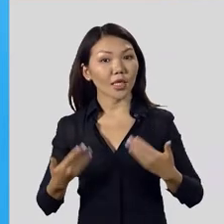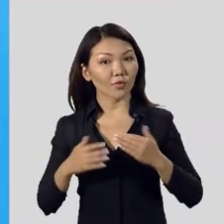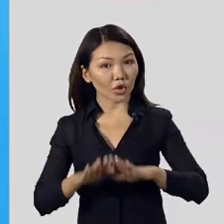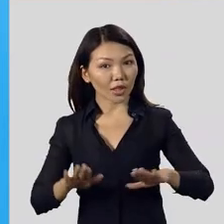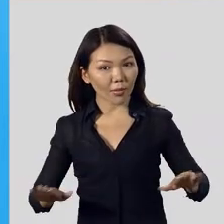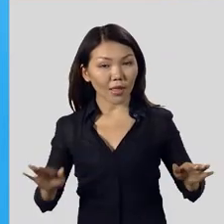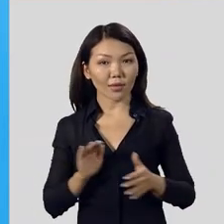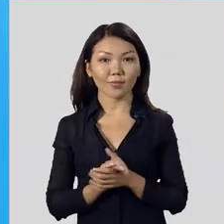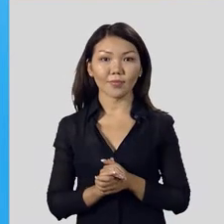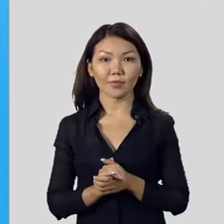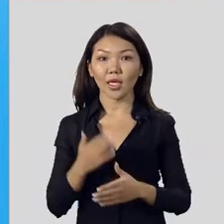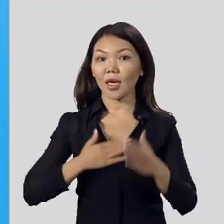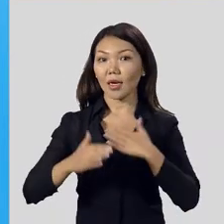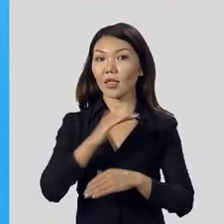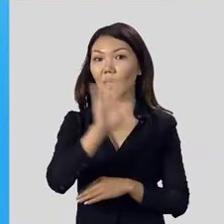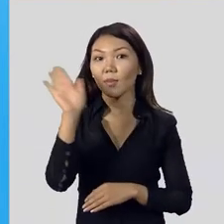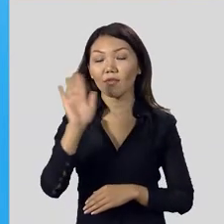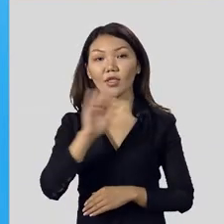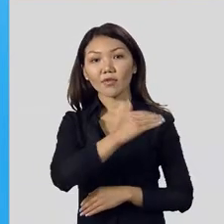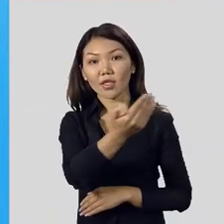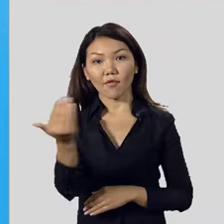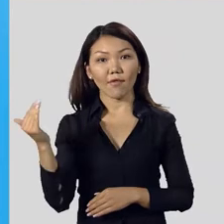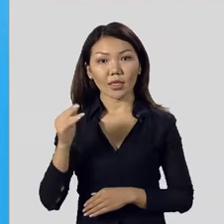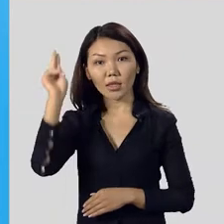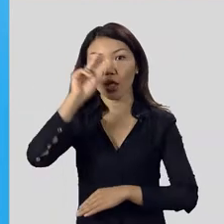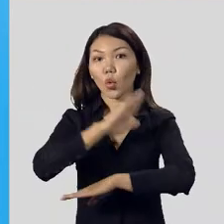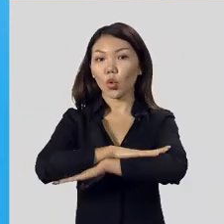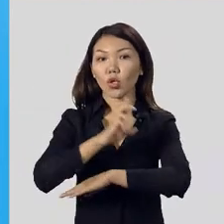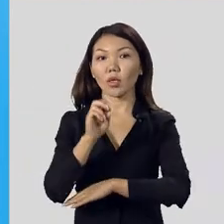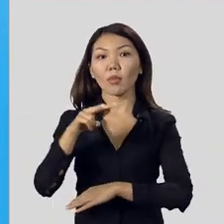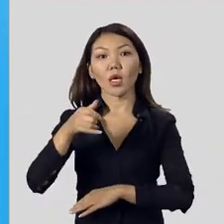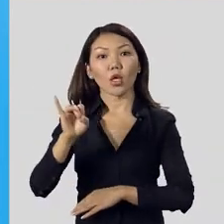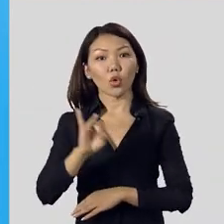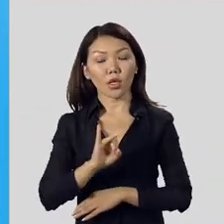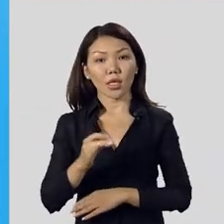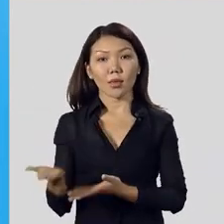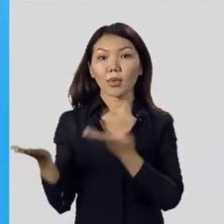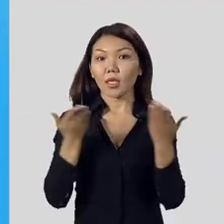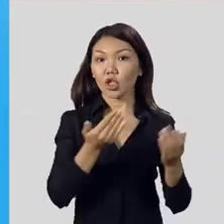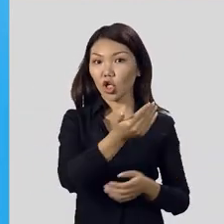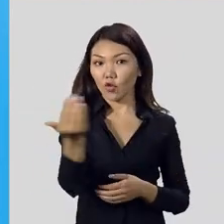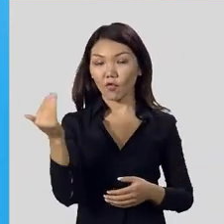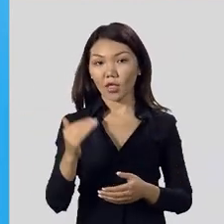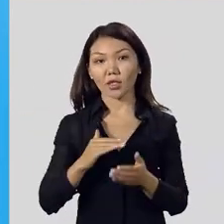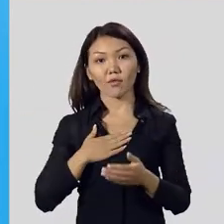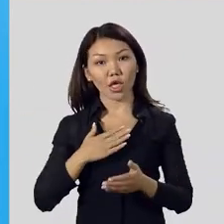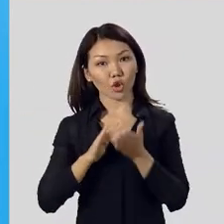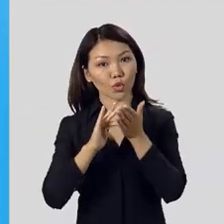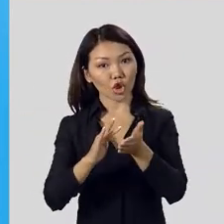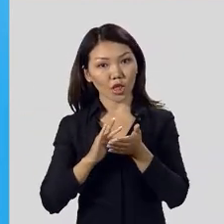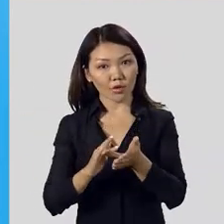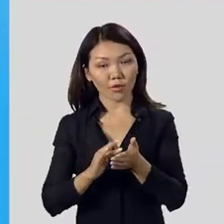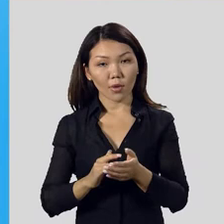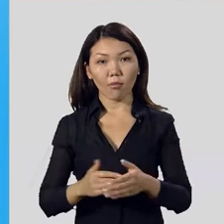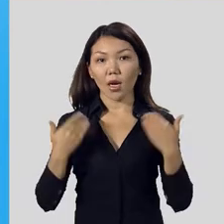Здравствуйте, ребята! Я рада приветствовать вас на уроке биологии и приглашаю вас в наше путешествие